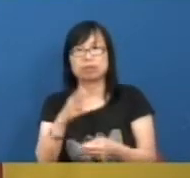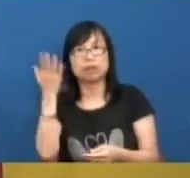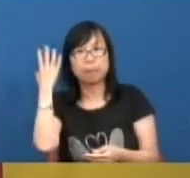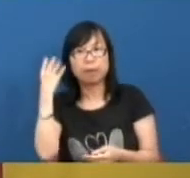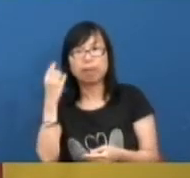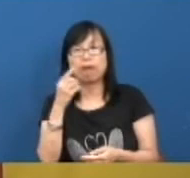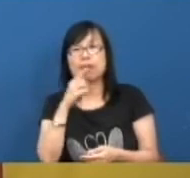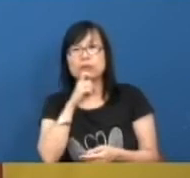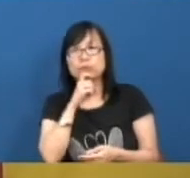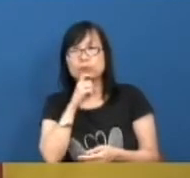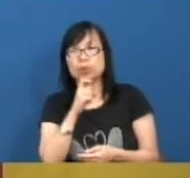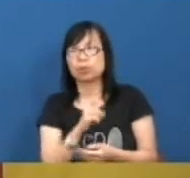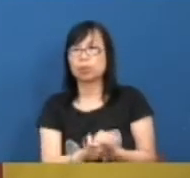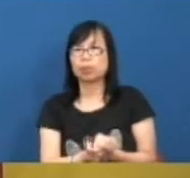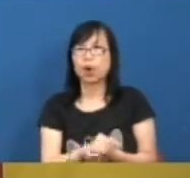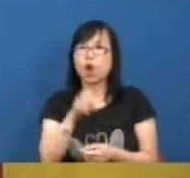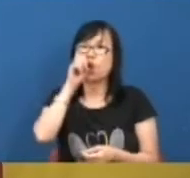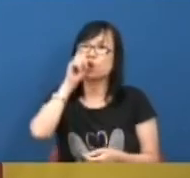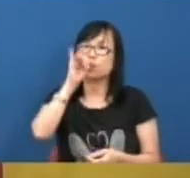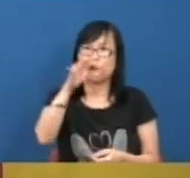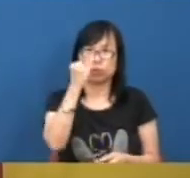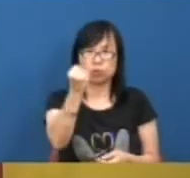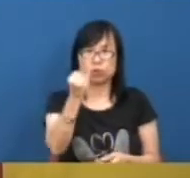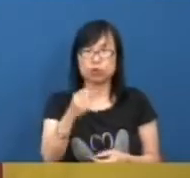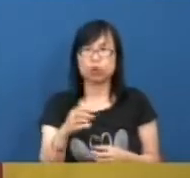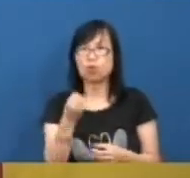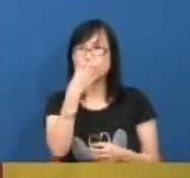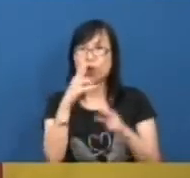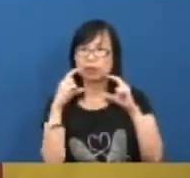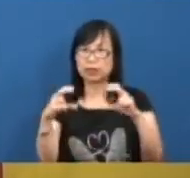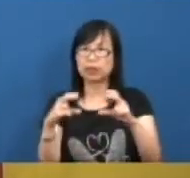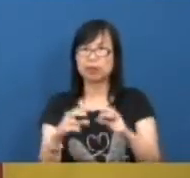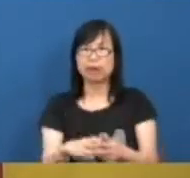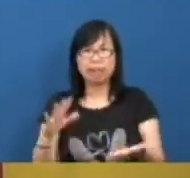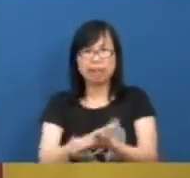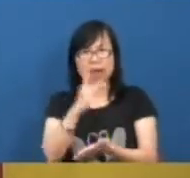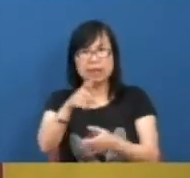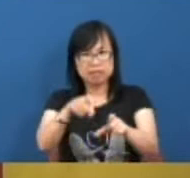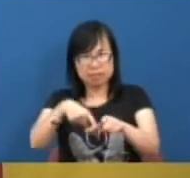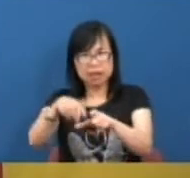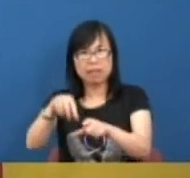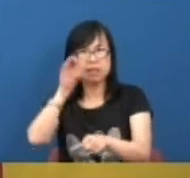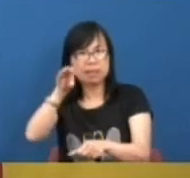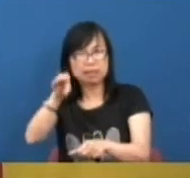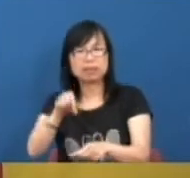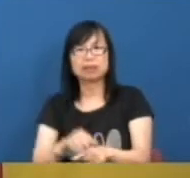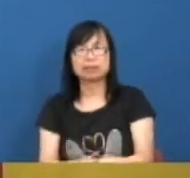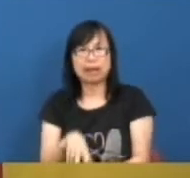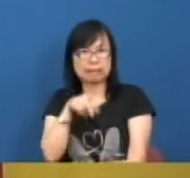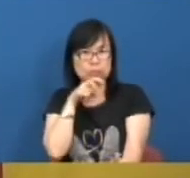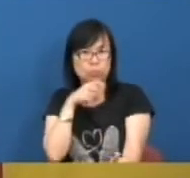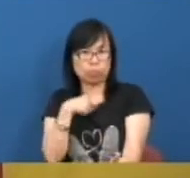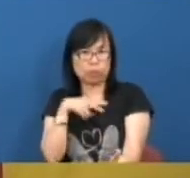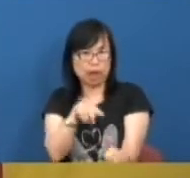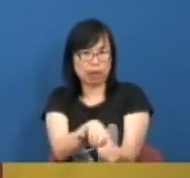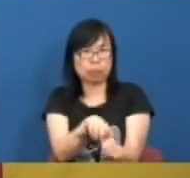係個揭秘係唱衰港鐵，因為咧喺連賺120億嘅情況底下，仍然係要強加諸於